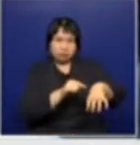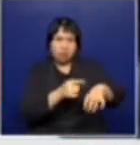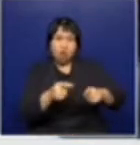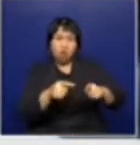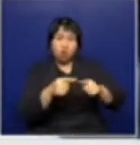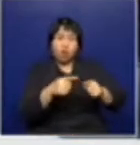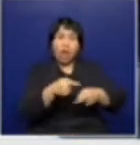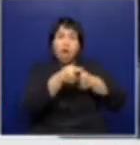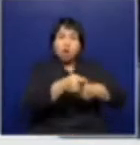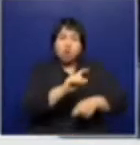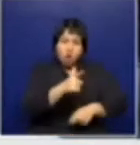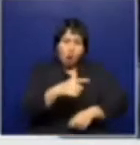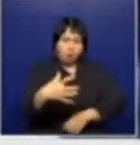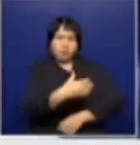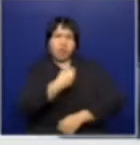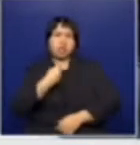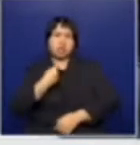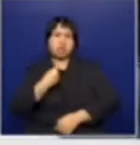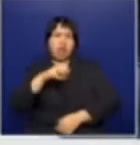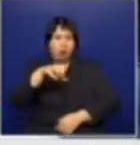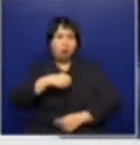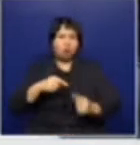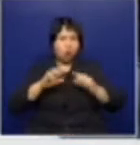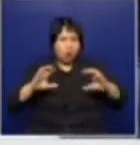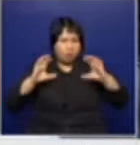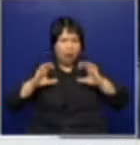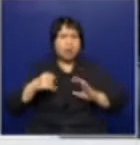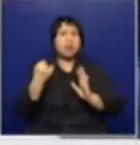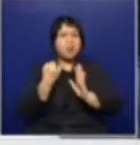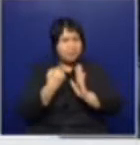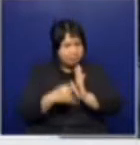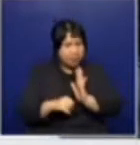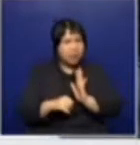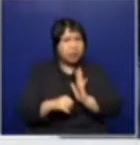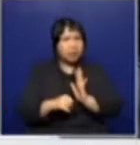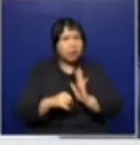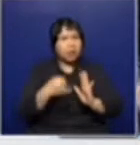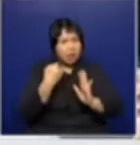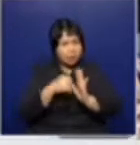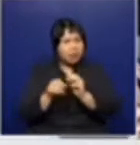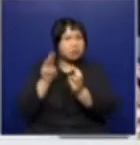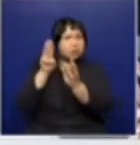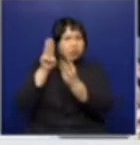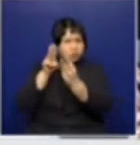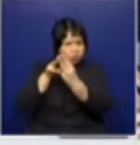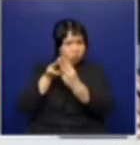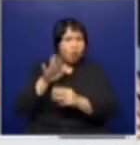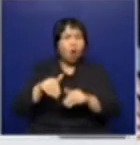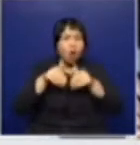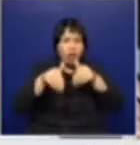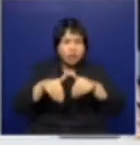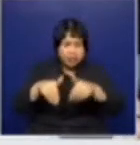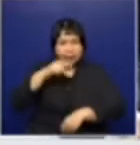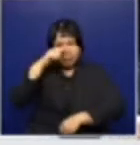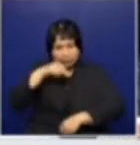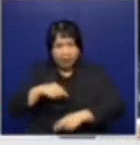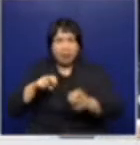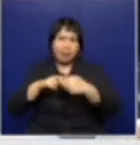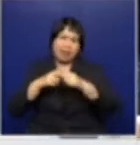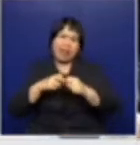ขาเป็นของรัฐซึ่งมันเป็นผิดข้อตกลงเรื่องทาฟต้าการค้าเสรีระหว่างไทยออสเตรเลียมันเป็นเหตุให้การฟ้